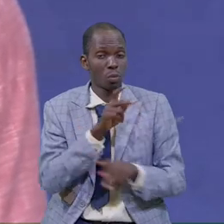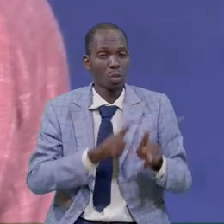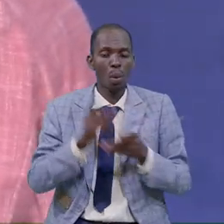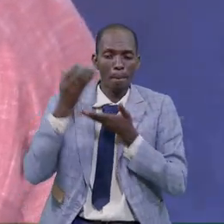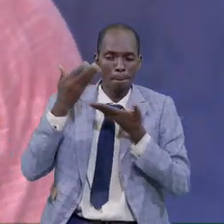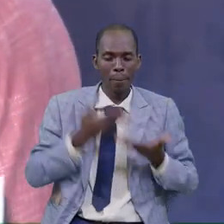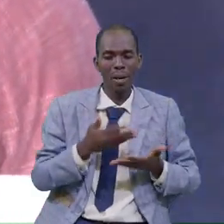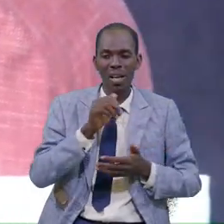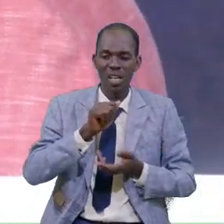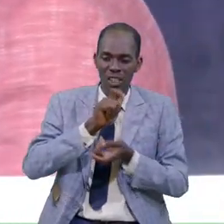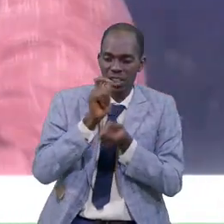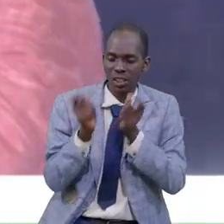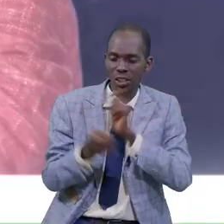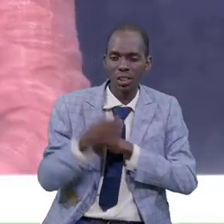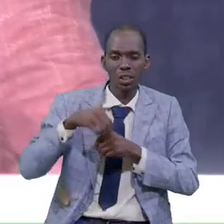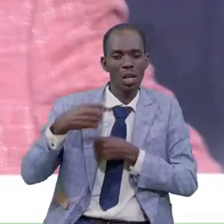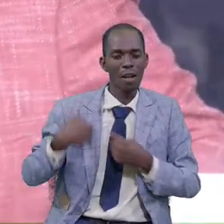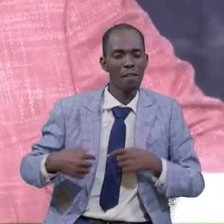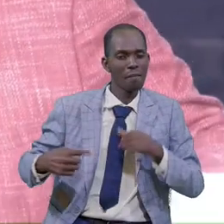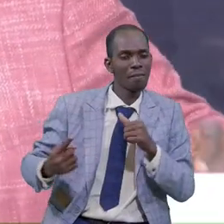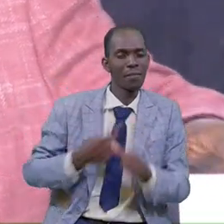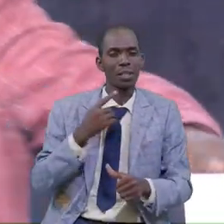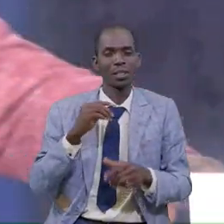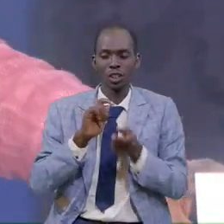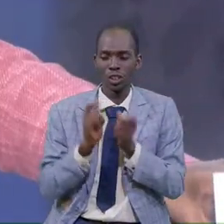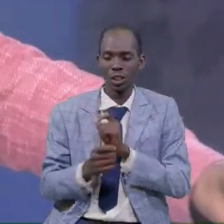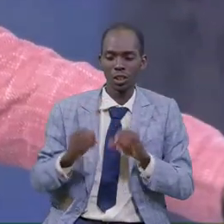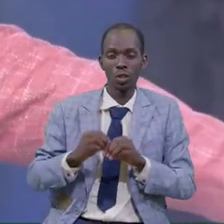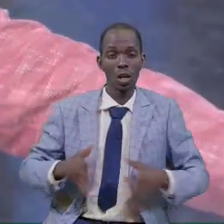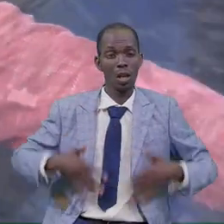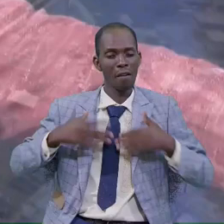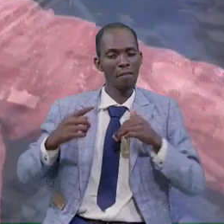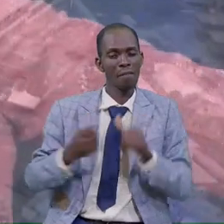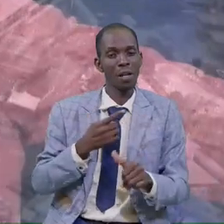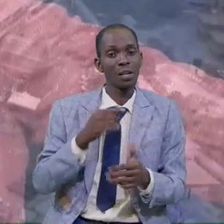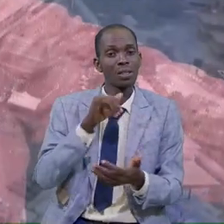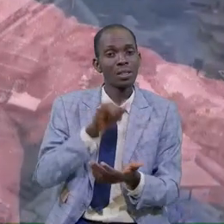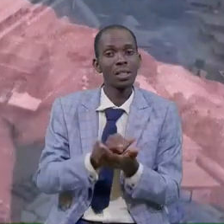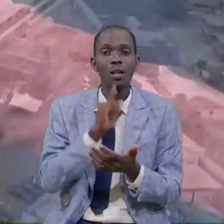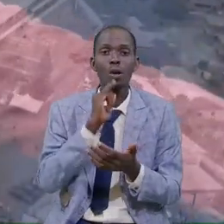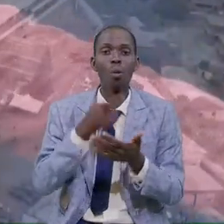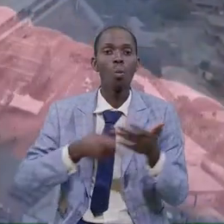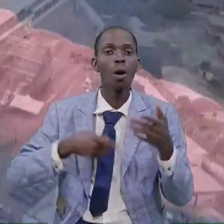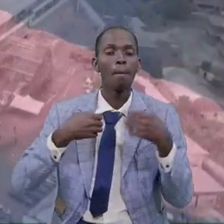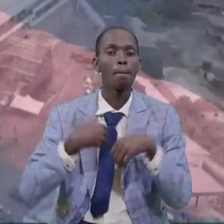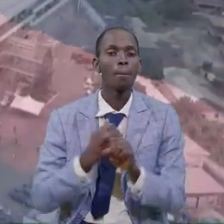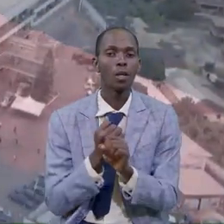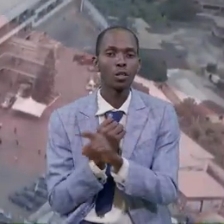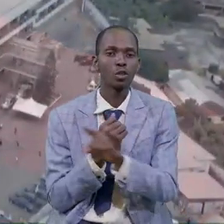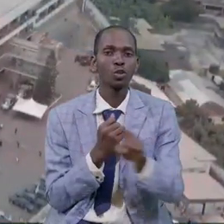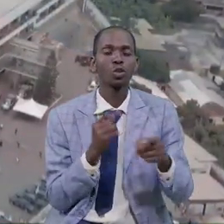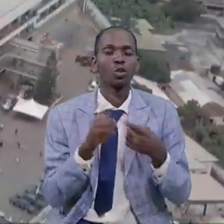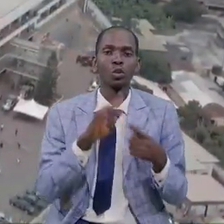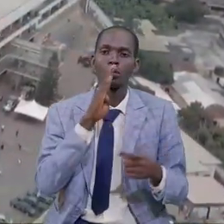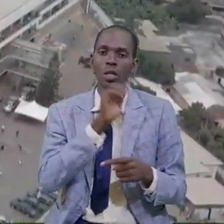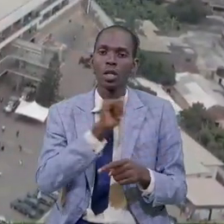il faut un changement dans votre cœur, dans votre vie d'abord. Et c'est ce qui vous amène à être